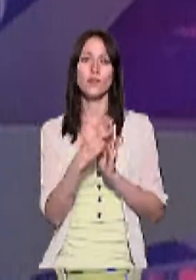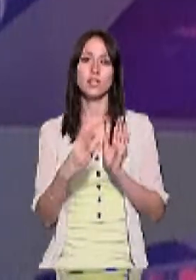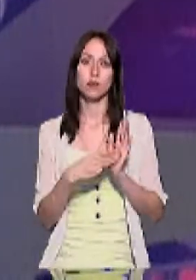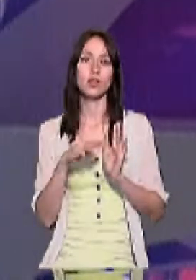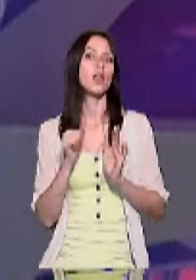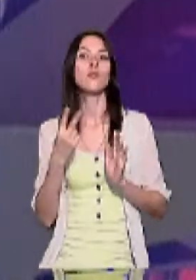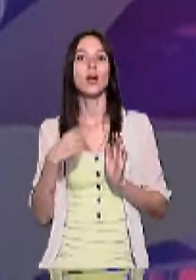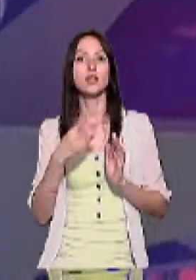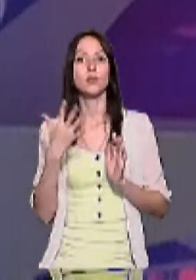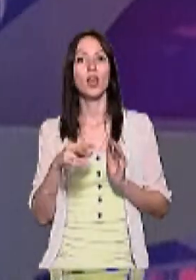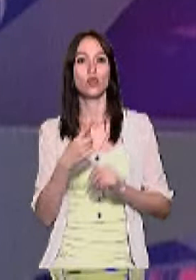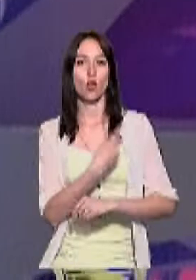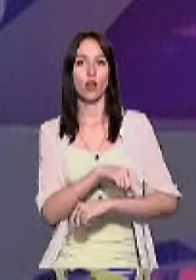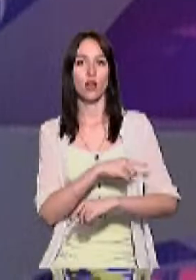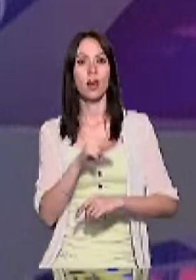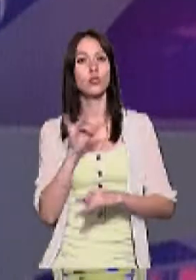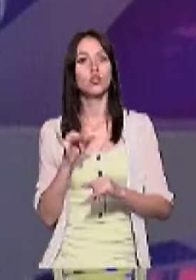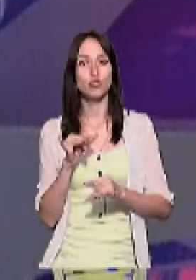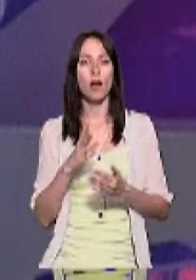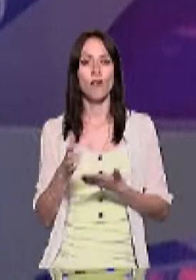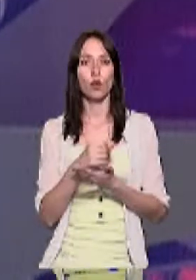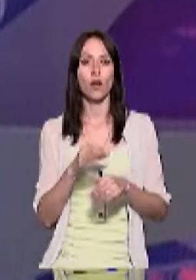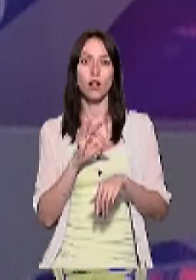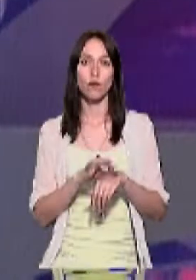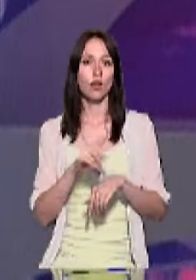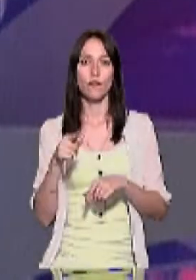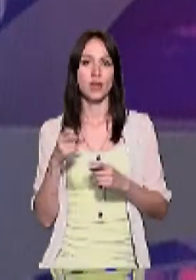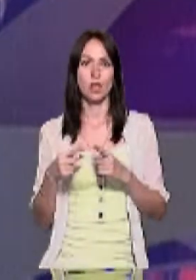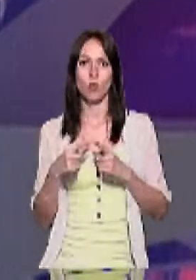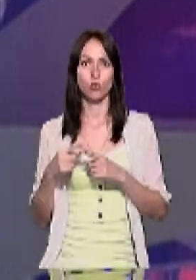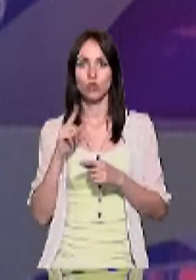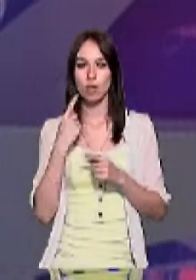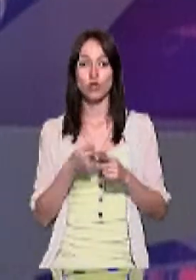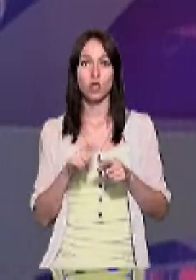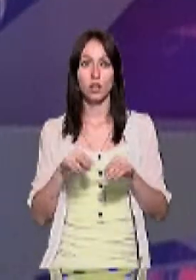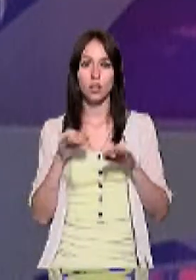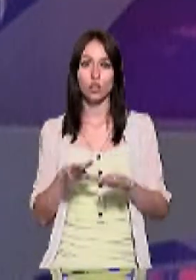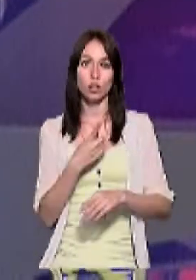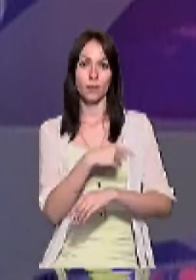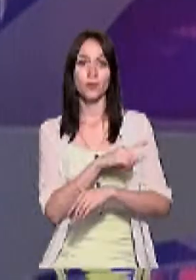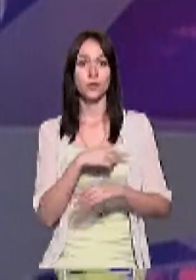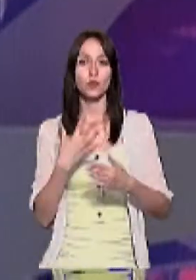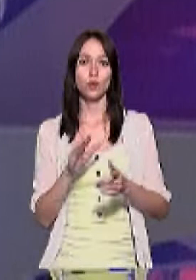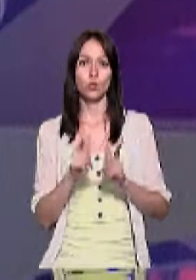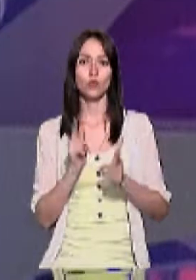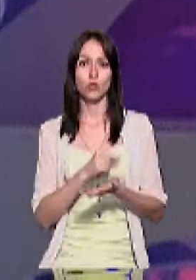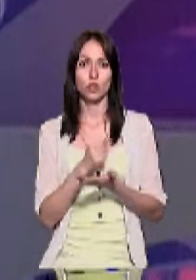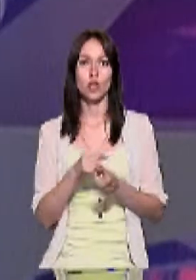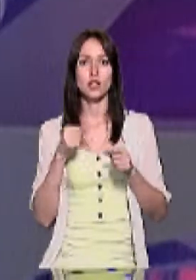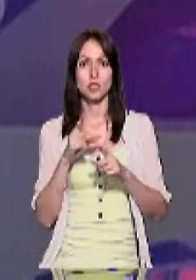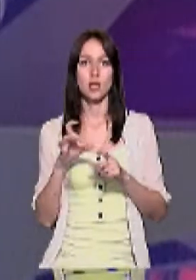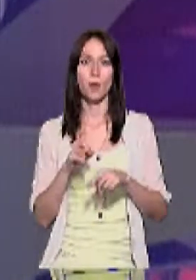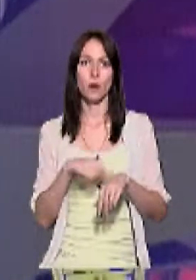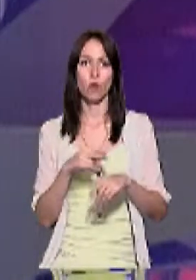18-ї та 25-ї лікарні. Чи евакуювали хворих, він не уточнив. Каже, такі рішення лікарі узгоджують з правоохоронцями у